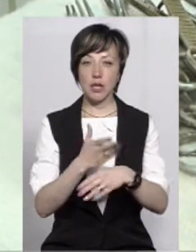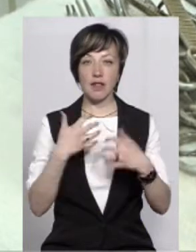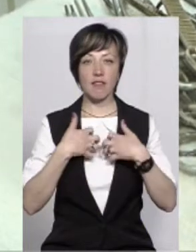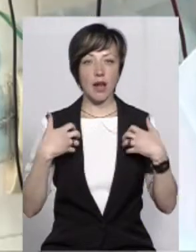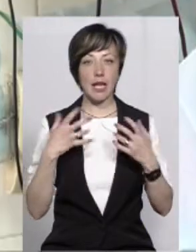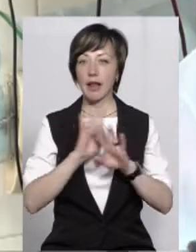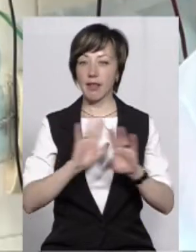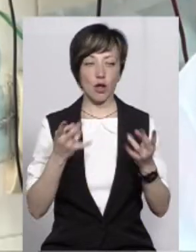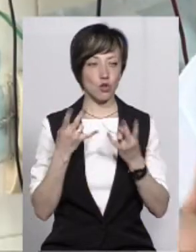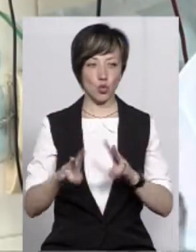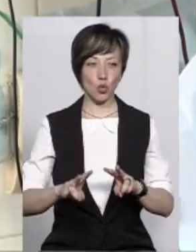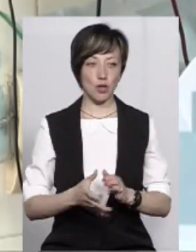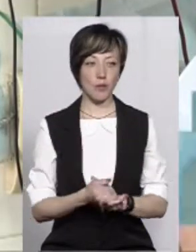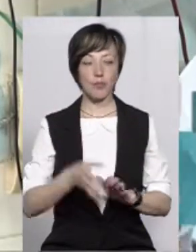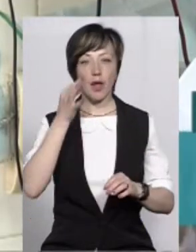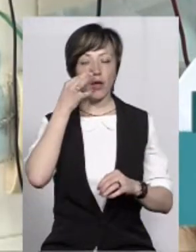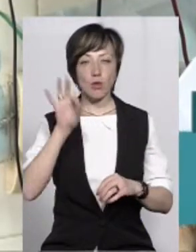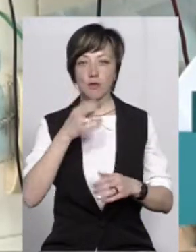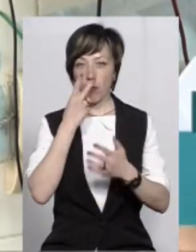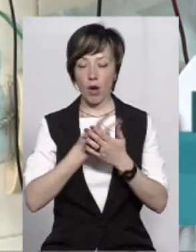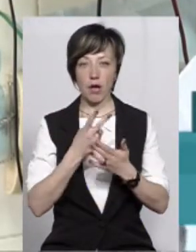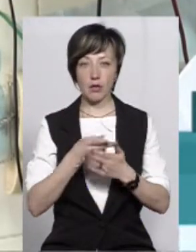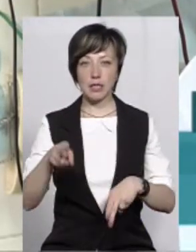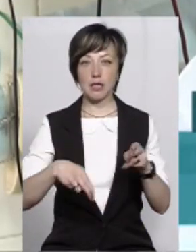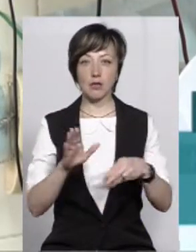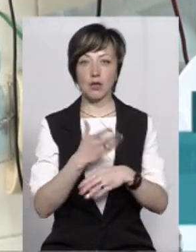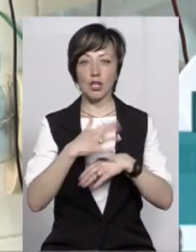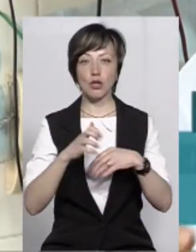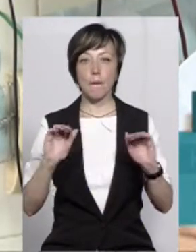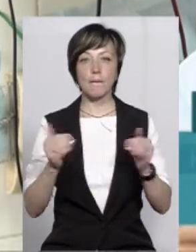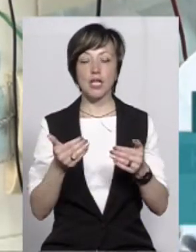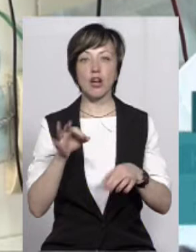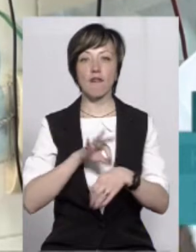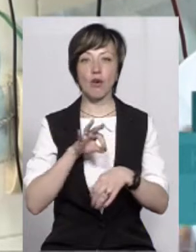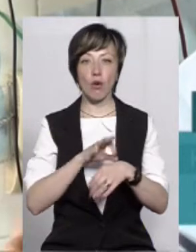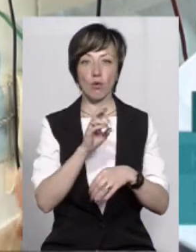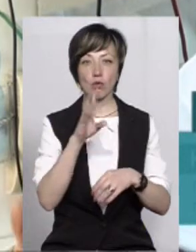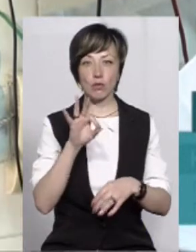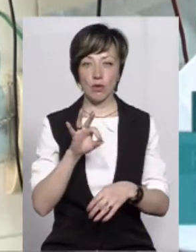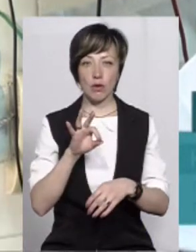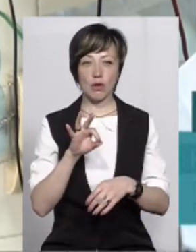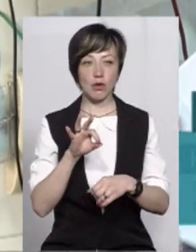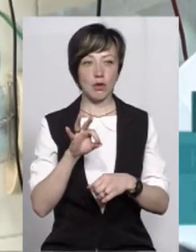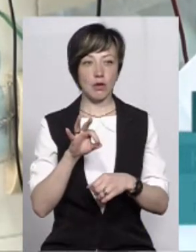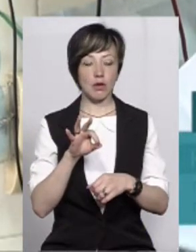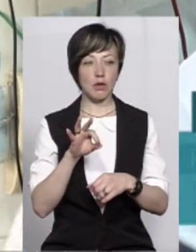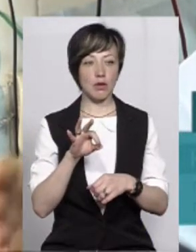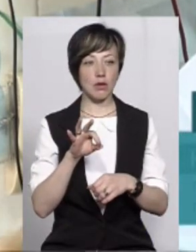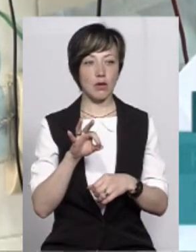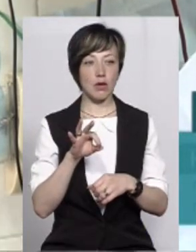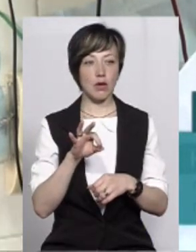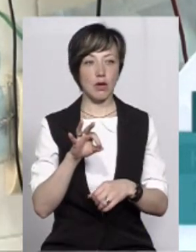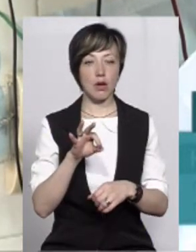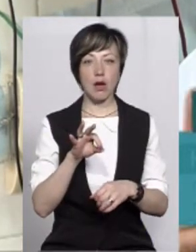не шкодить. Практика показує, стерилізовані кішки менше хворіють онкології молочних